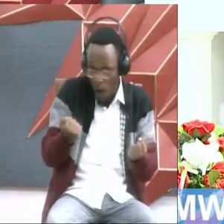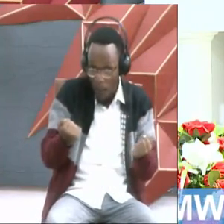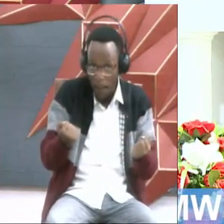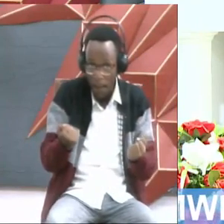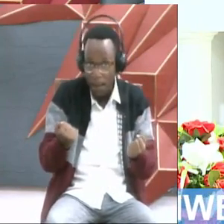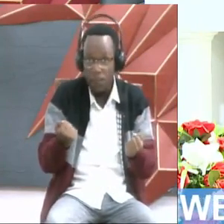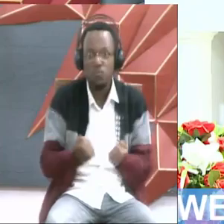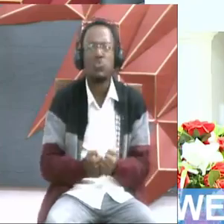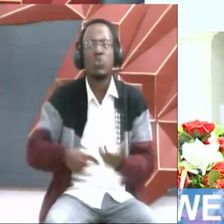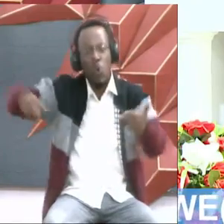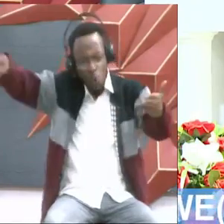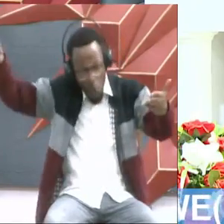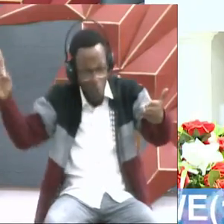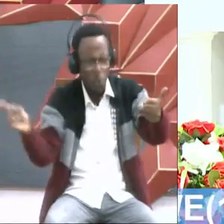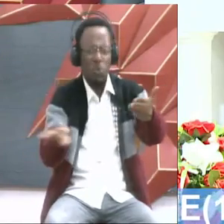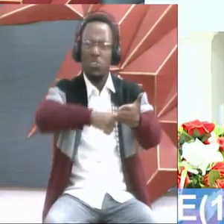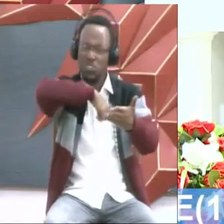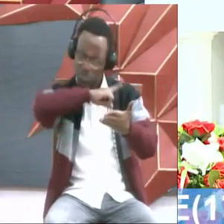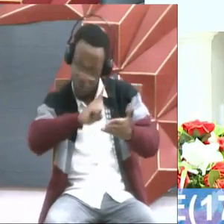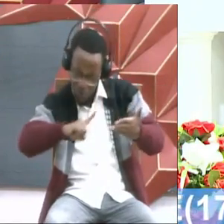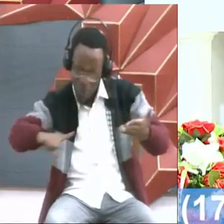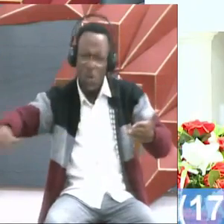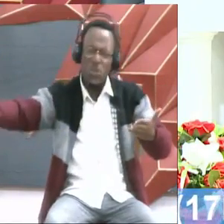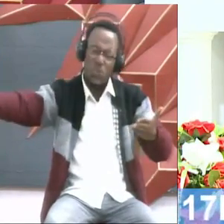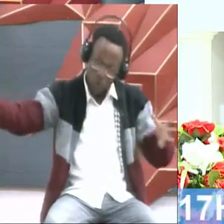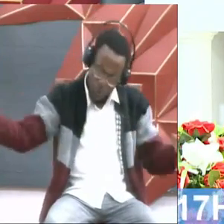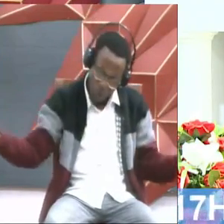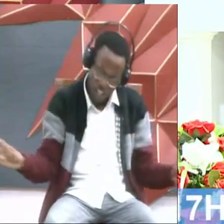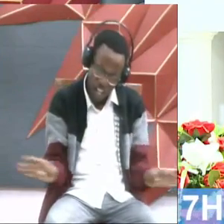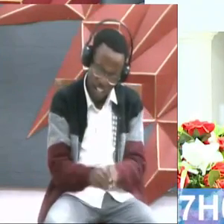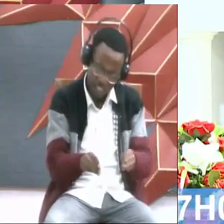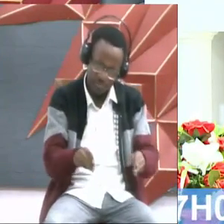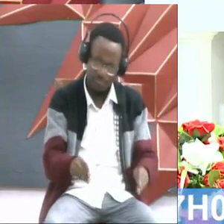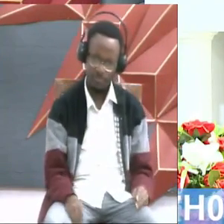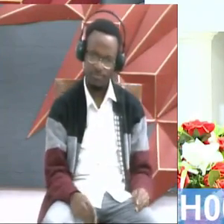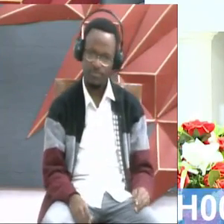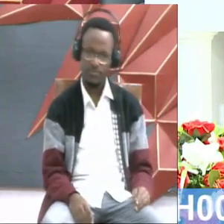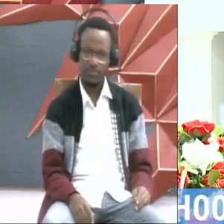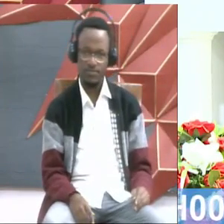inivure korekisiyo habeho gukosora burundu